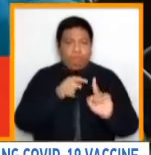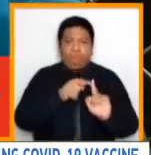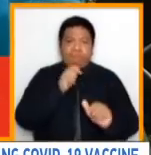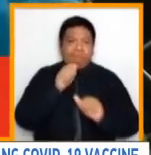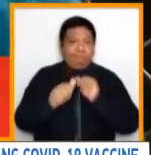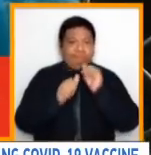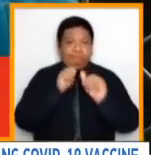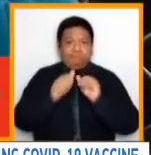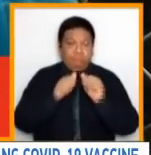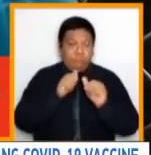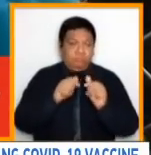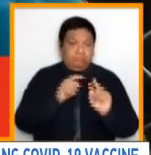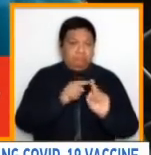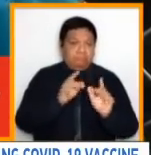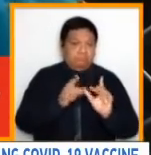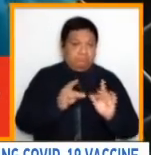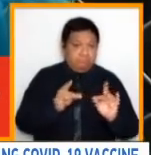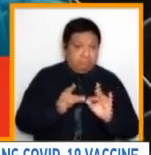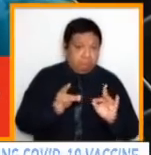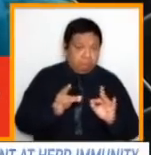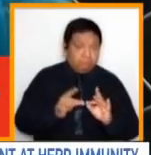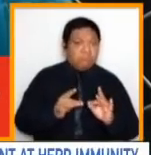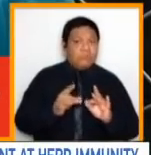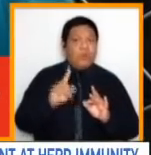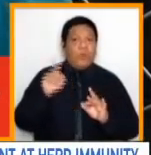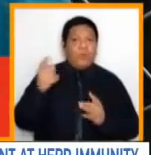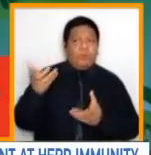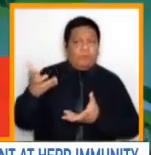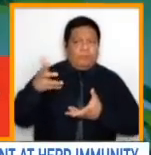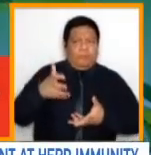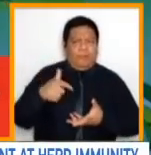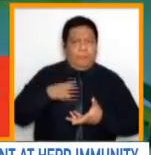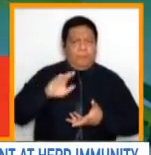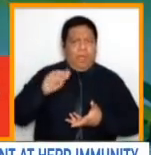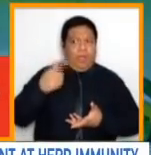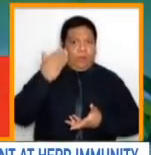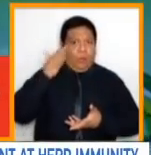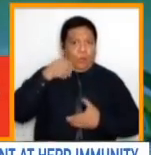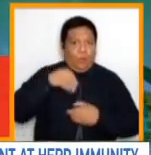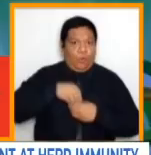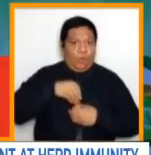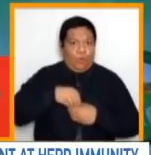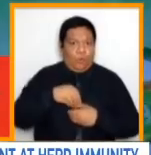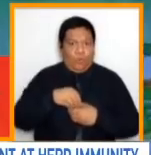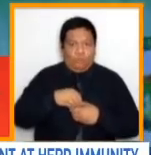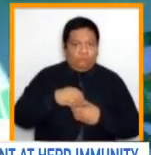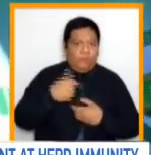niya, pinadala lang sa kanya ang bag at hindi niya alam na droga ang laman nito.